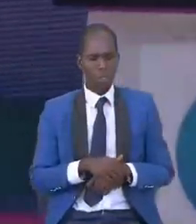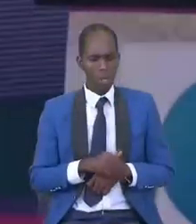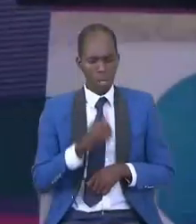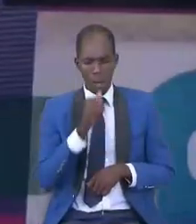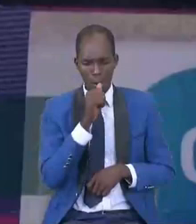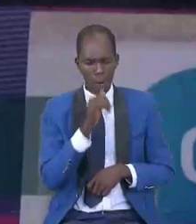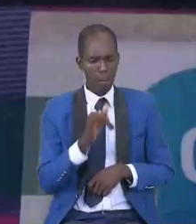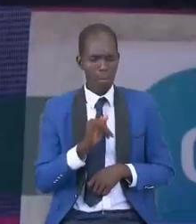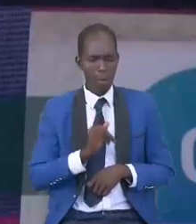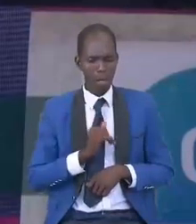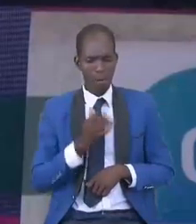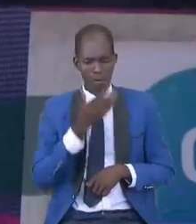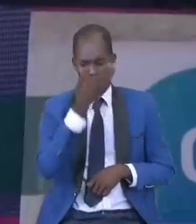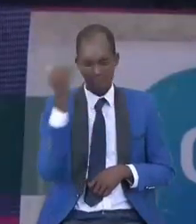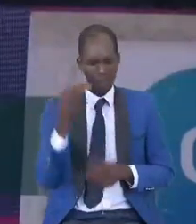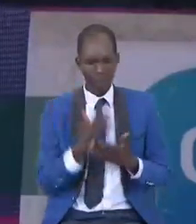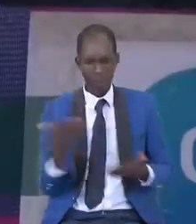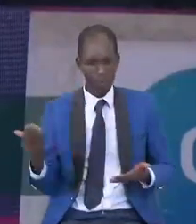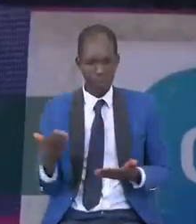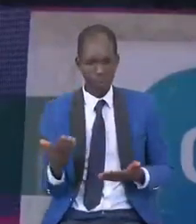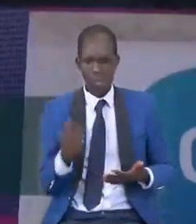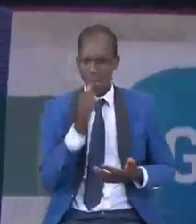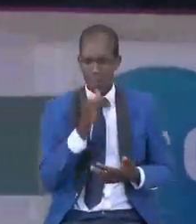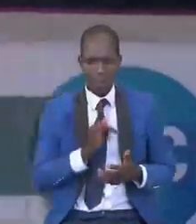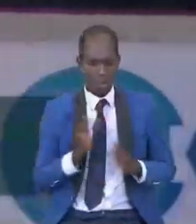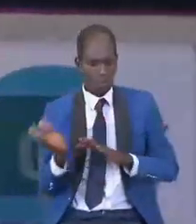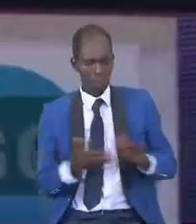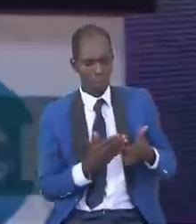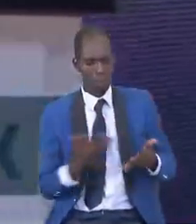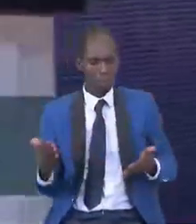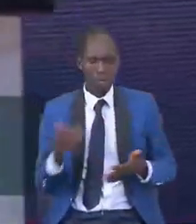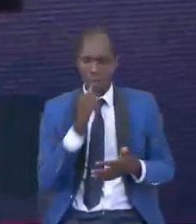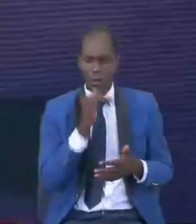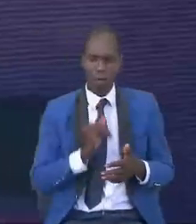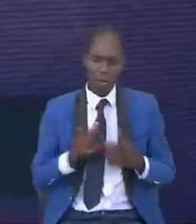j'oublie quelque chose? Est-ce que je fuis quelqu'un?